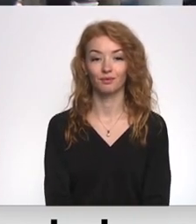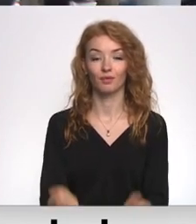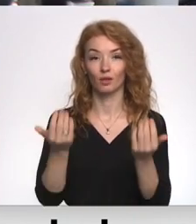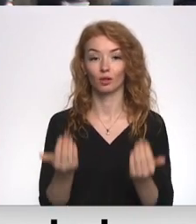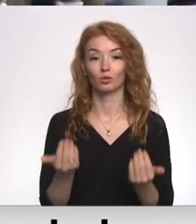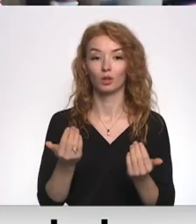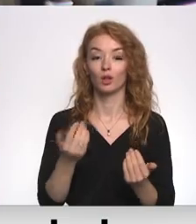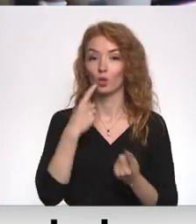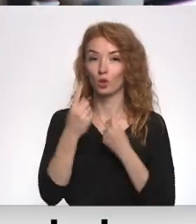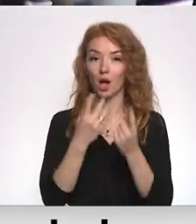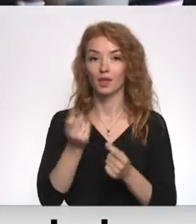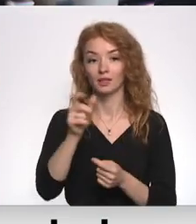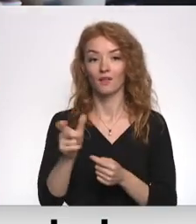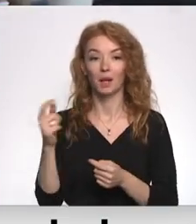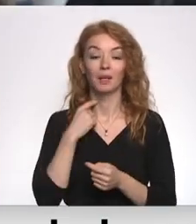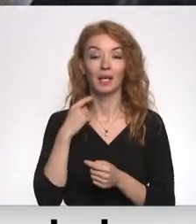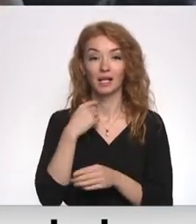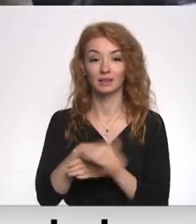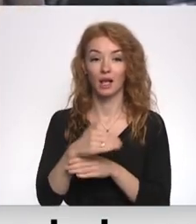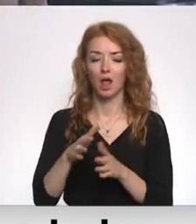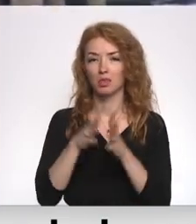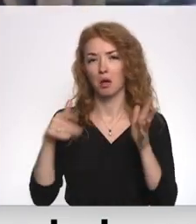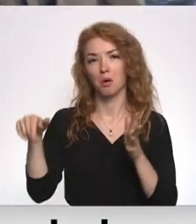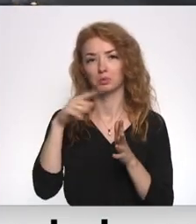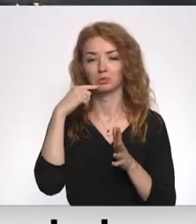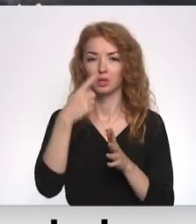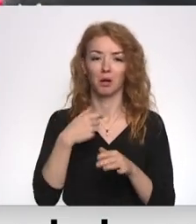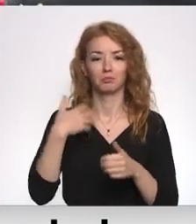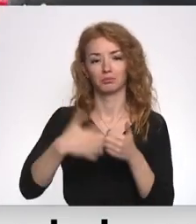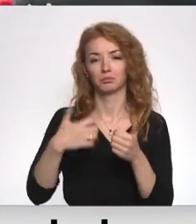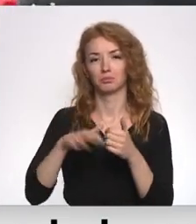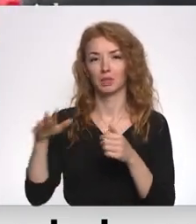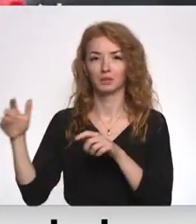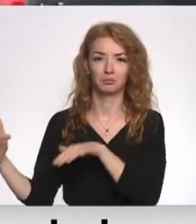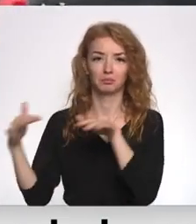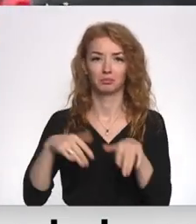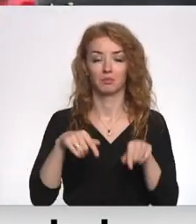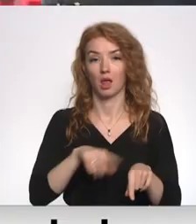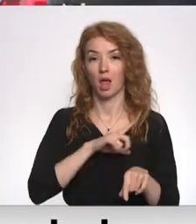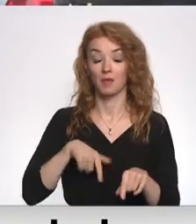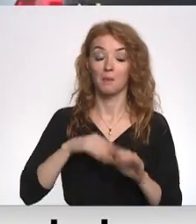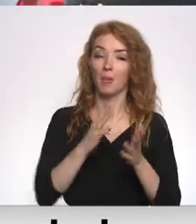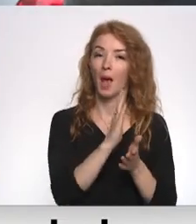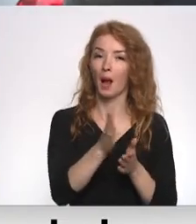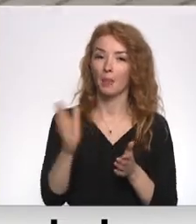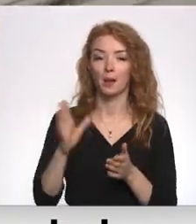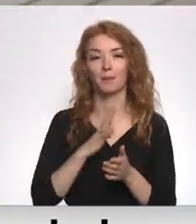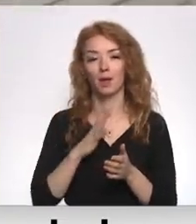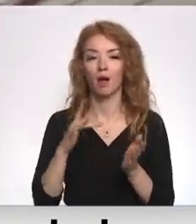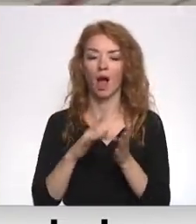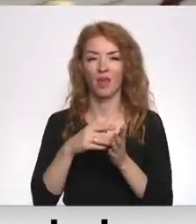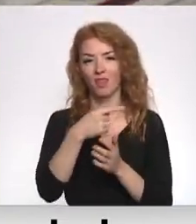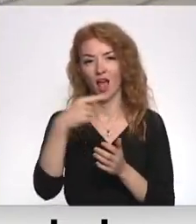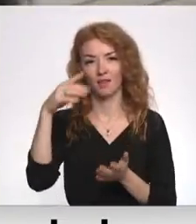Šodien uzrunājot cilvēkus Rīgas ielās, vairākums pauda neitralitāti pret iebraucējiem Latvijā. Tomēr te katram bija kāds stāsts par negatīvu pieredzi,